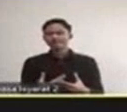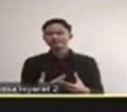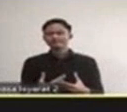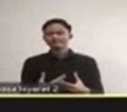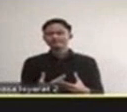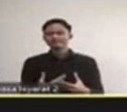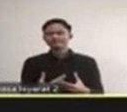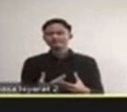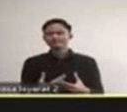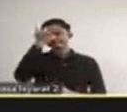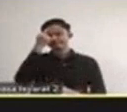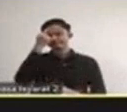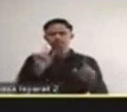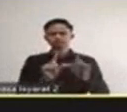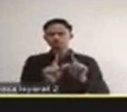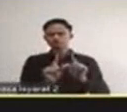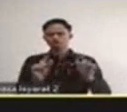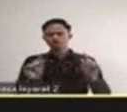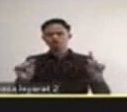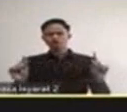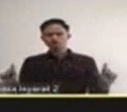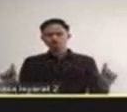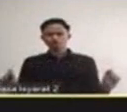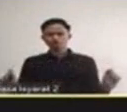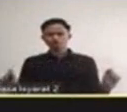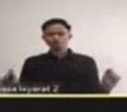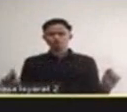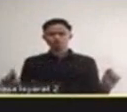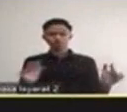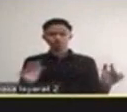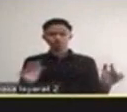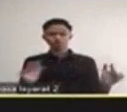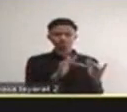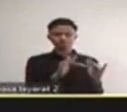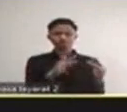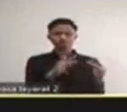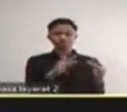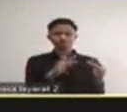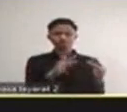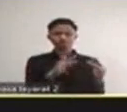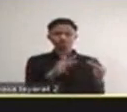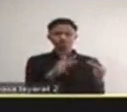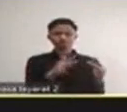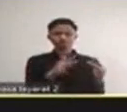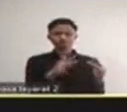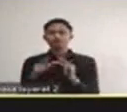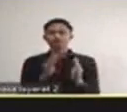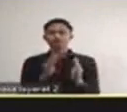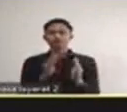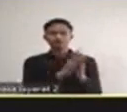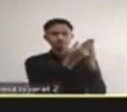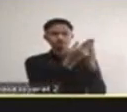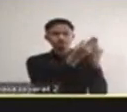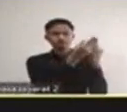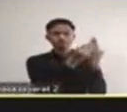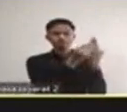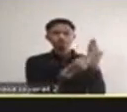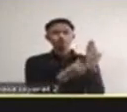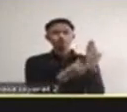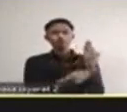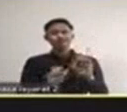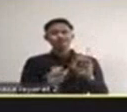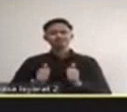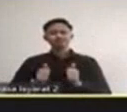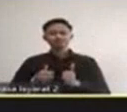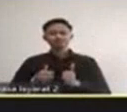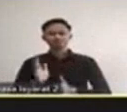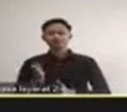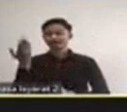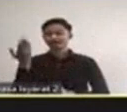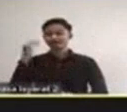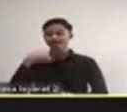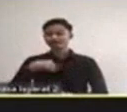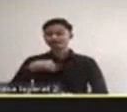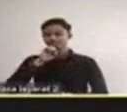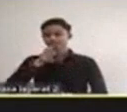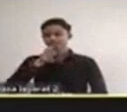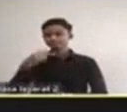di dalam jaringan maupun luar jaringan, menggunakan modul yang sudah disediakan. Tadi sudah disampaikan oleh